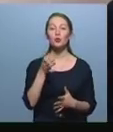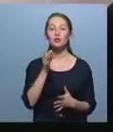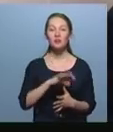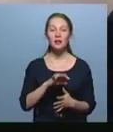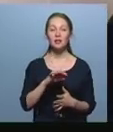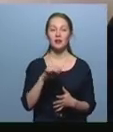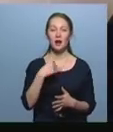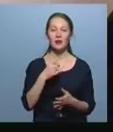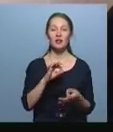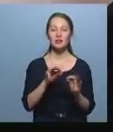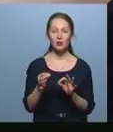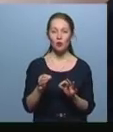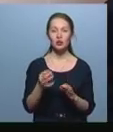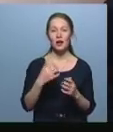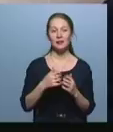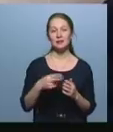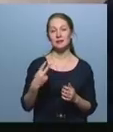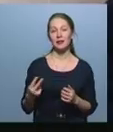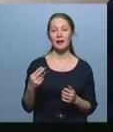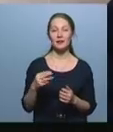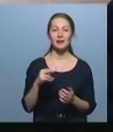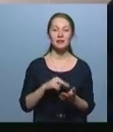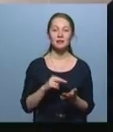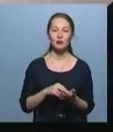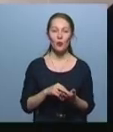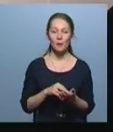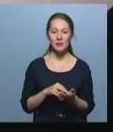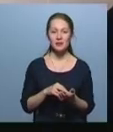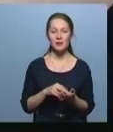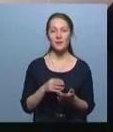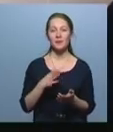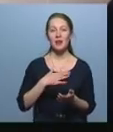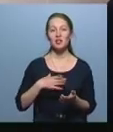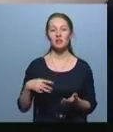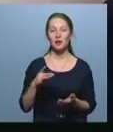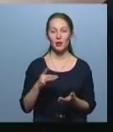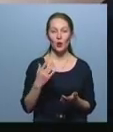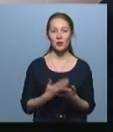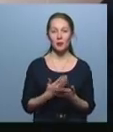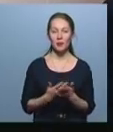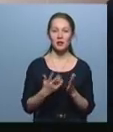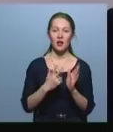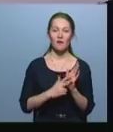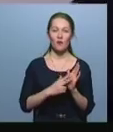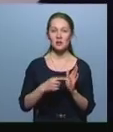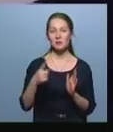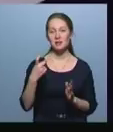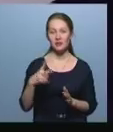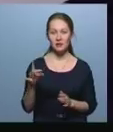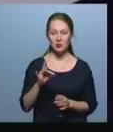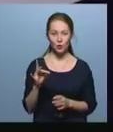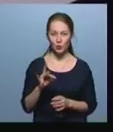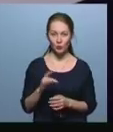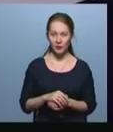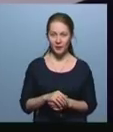сложно, но средний тариф в нашем регионе примерно около 80-120 рублей, вот он где-то вот так